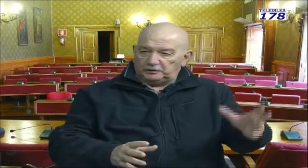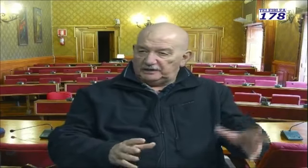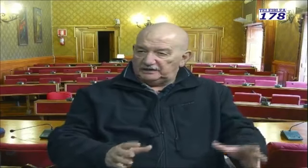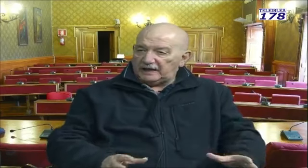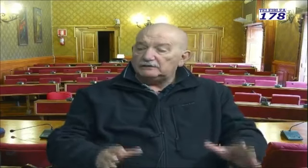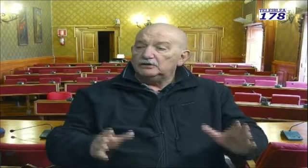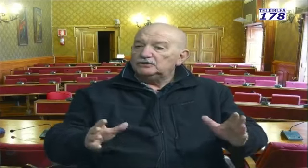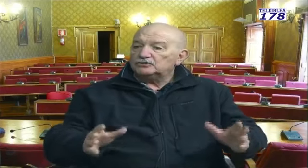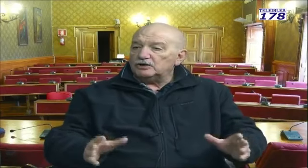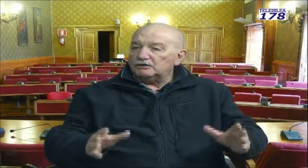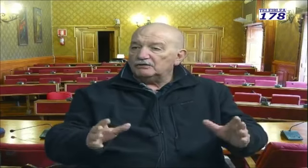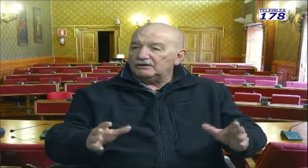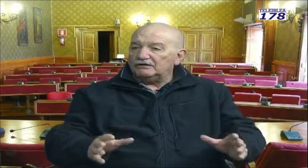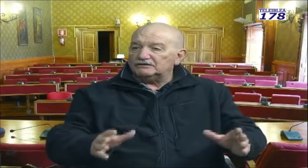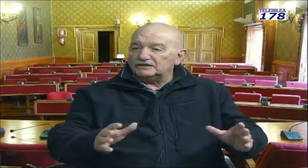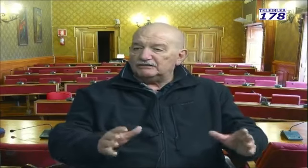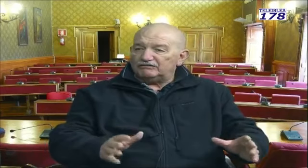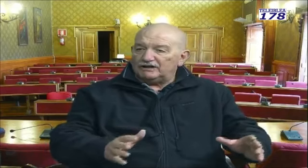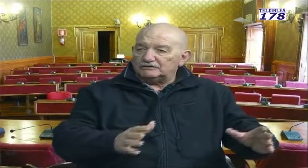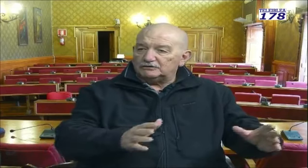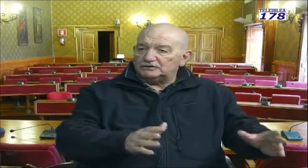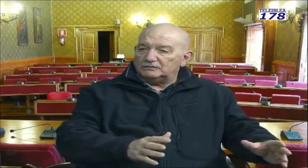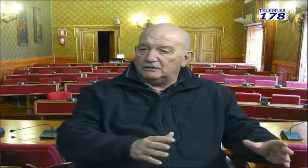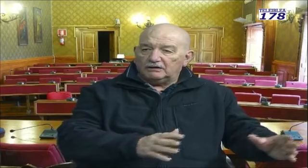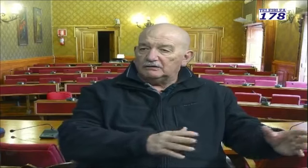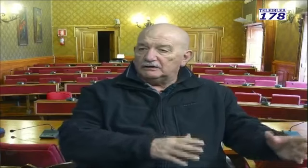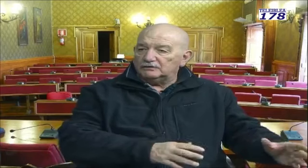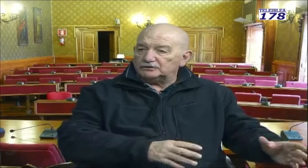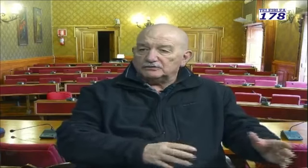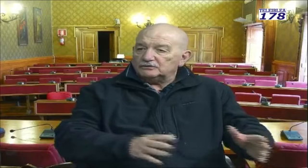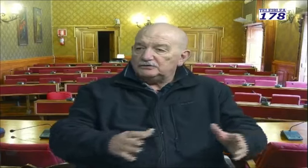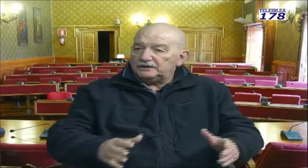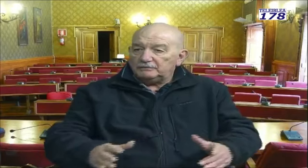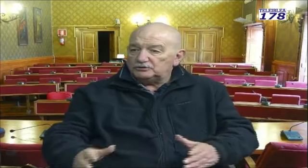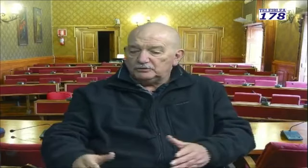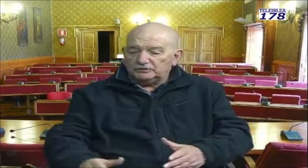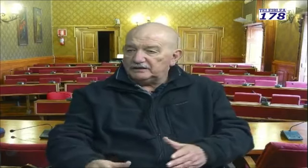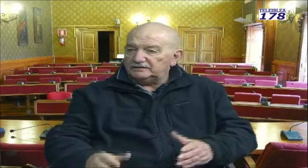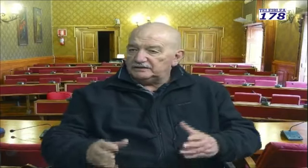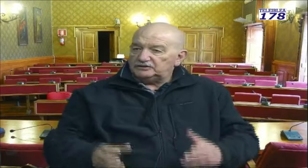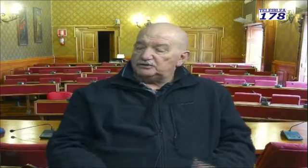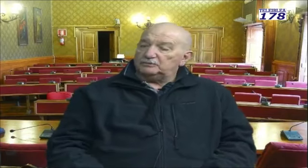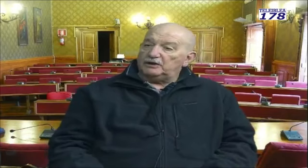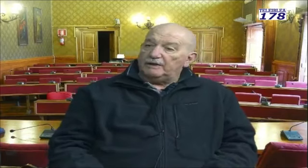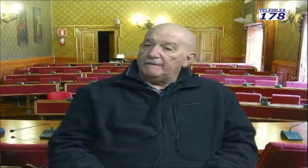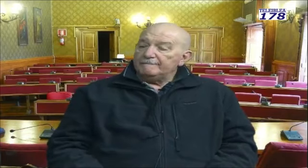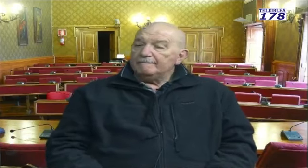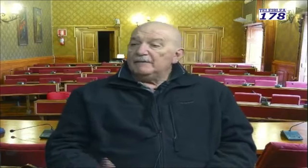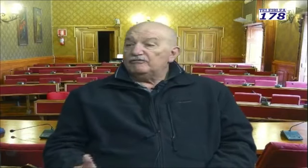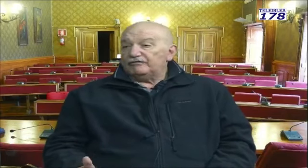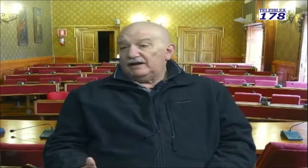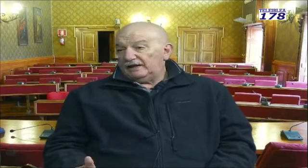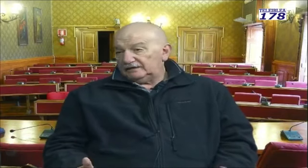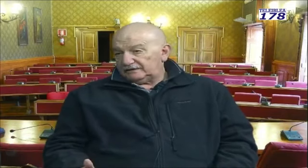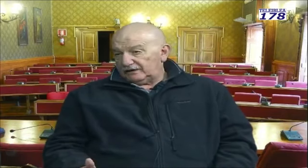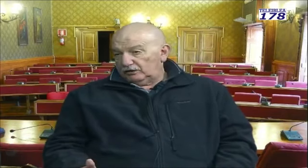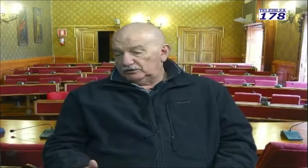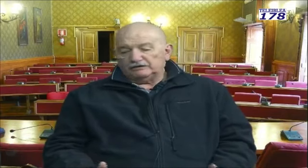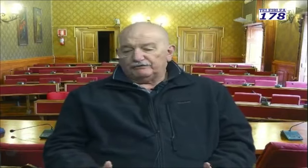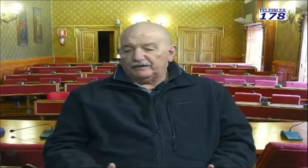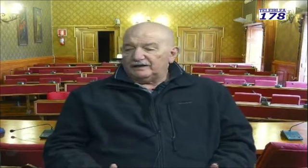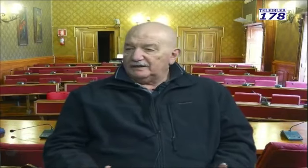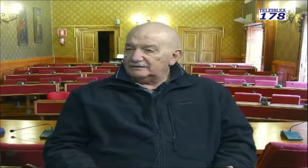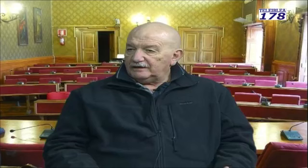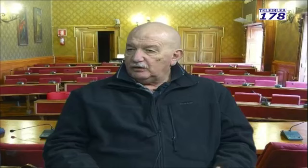il Bosco Incantato, sono le cose che ha fatto Ciccio Barone l'anno scorso. Non c'era bisogno di cancellare Ciccio Barone. Sono cose che ha fatto. Fra le altre